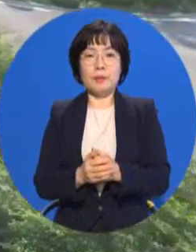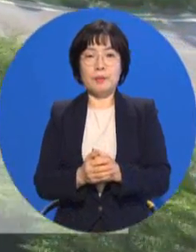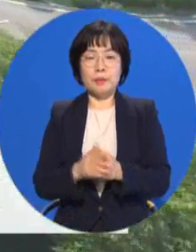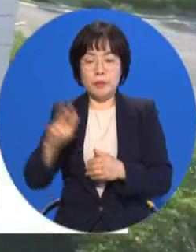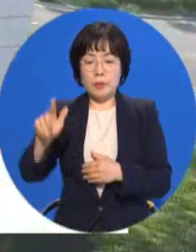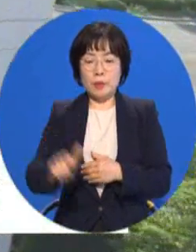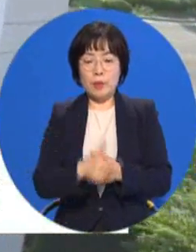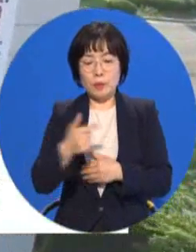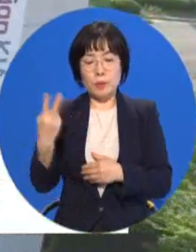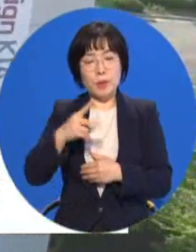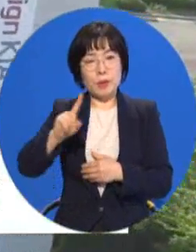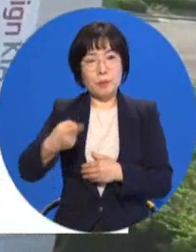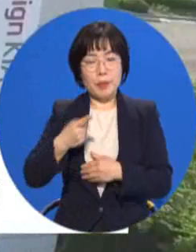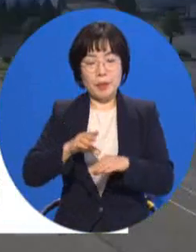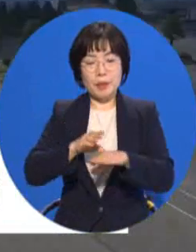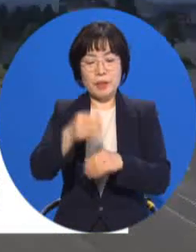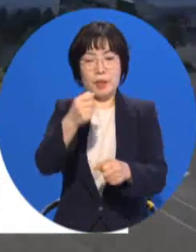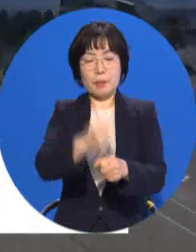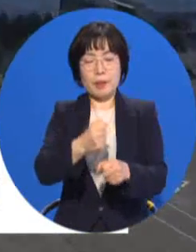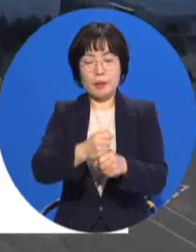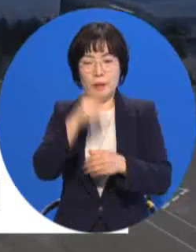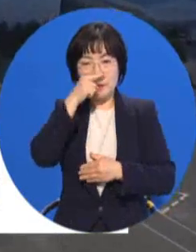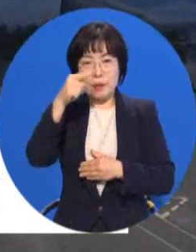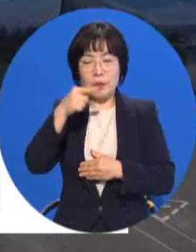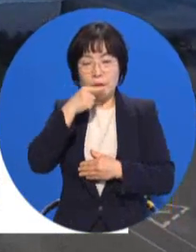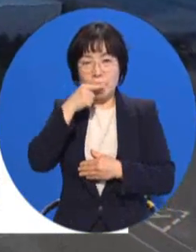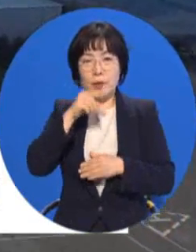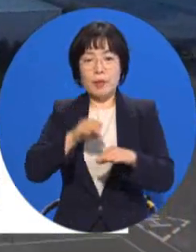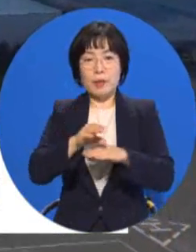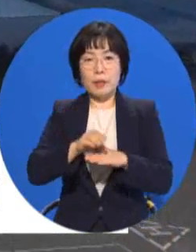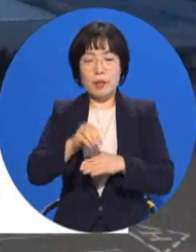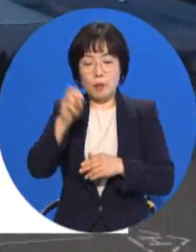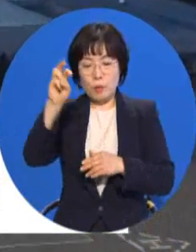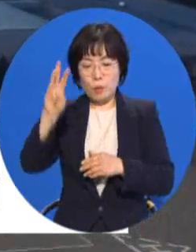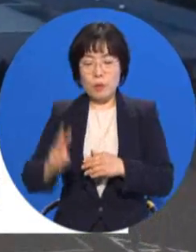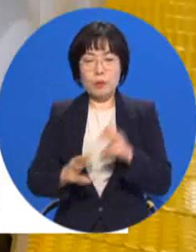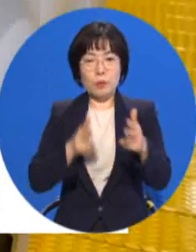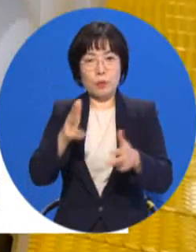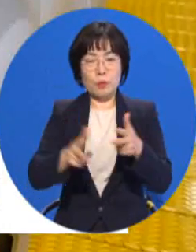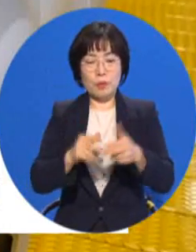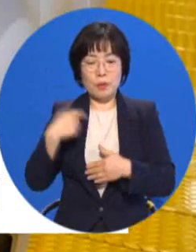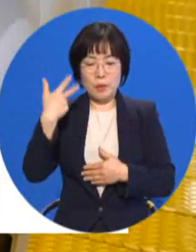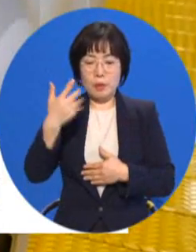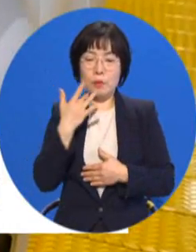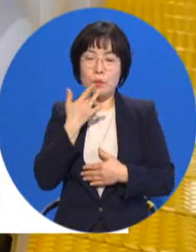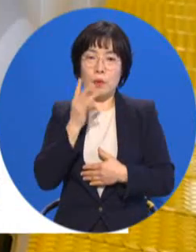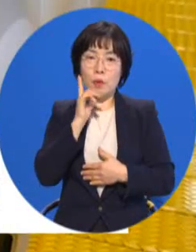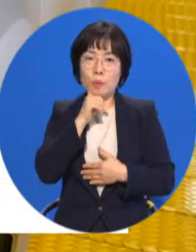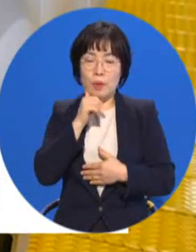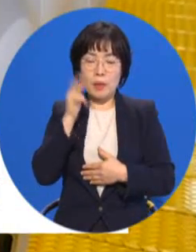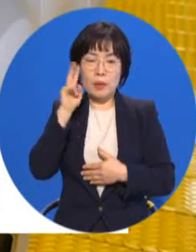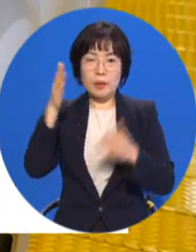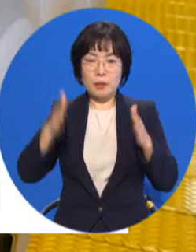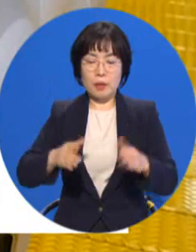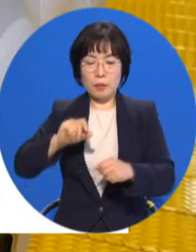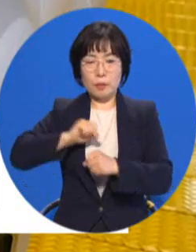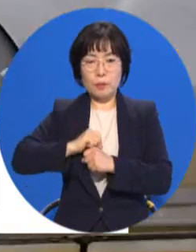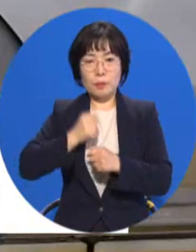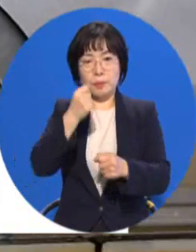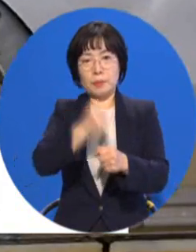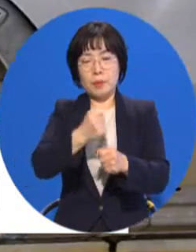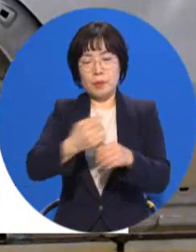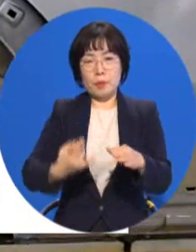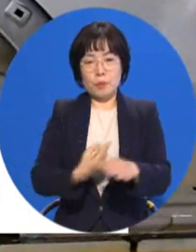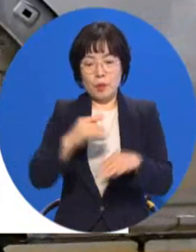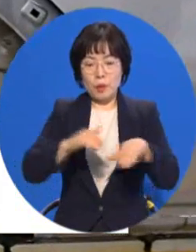하루 2,100여 대의 차량이 생산되는 기아 자동차 광주 공장. 다음 주 월요일과 화요일 이틀 동안 군용 차량을 제외한 모든